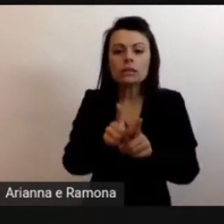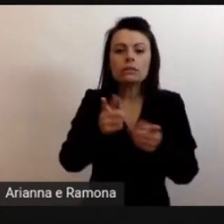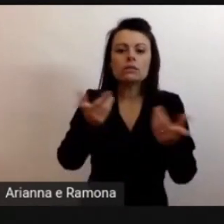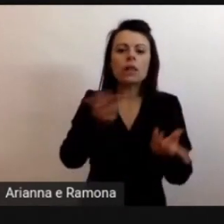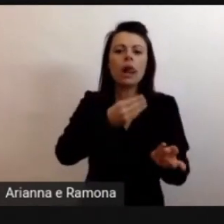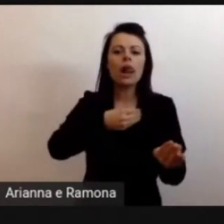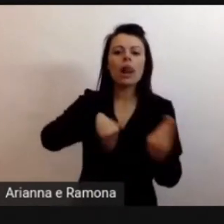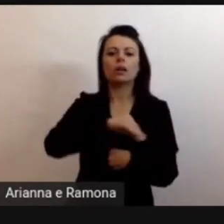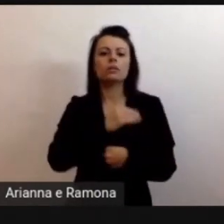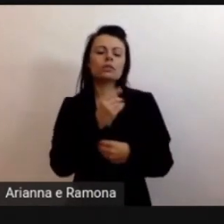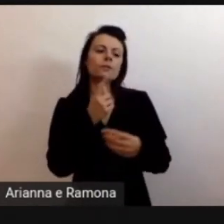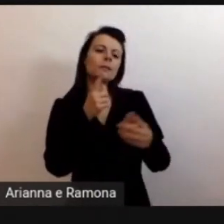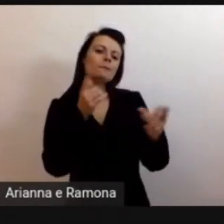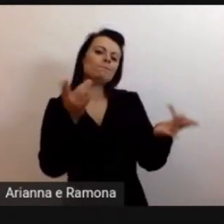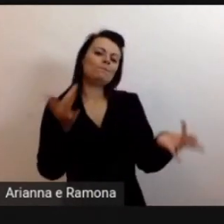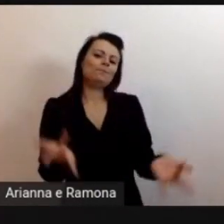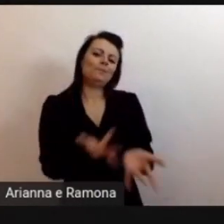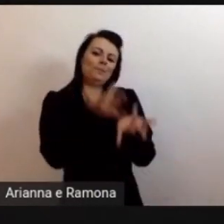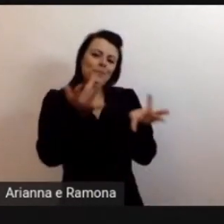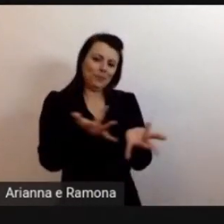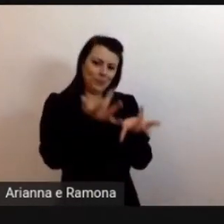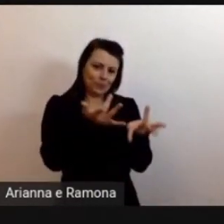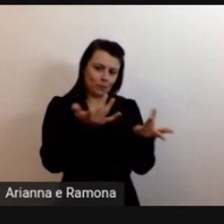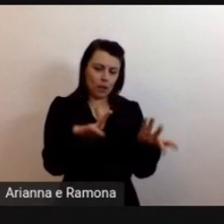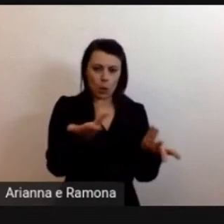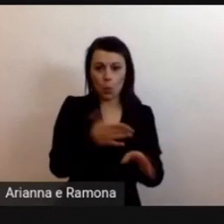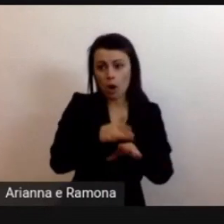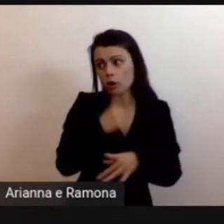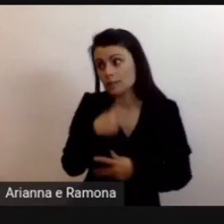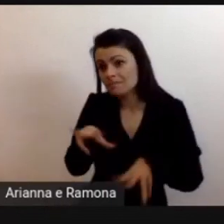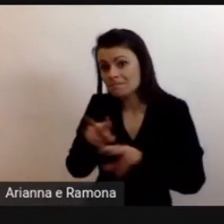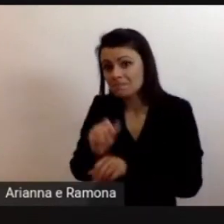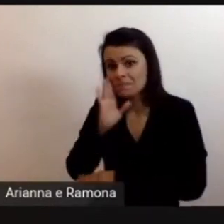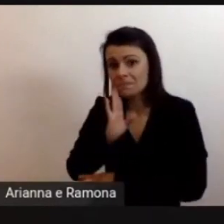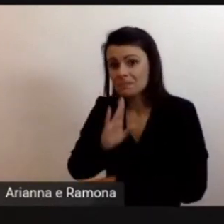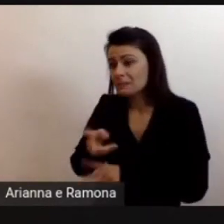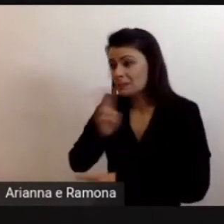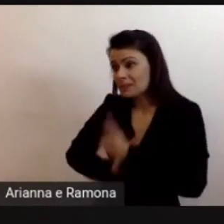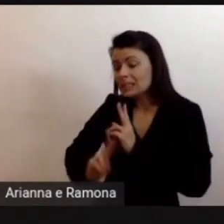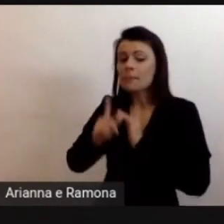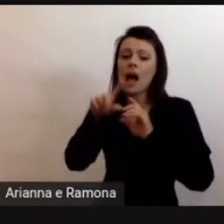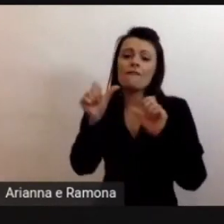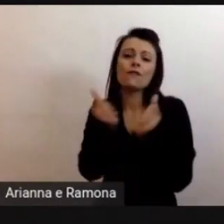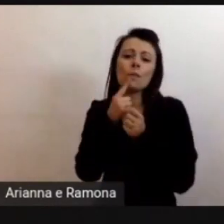sempre sintetico perché purtroppo siamo così però mi tantissimo